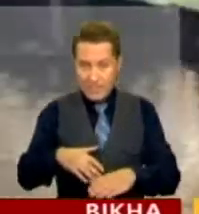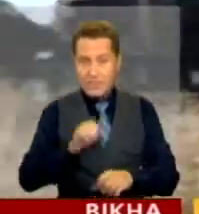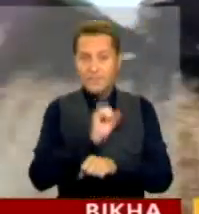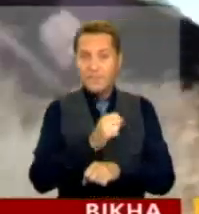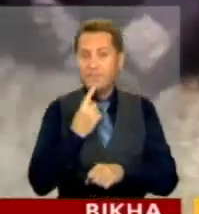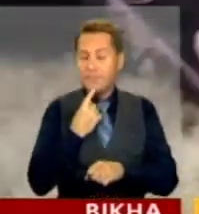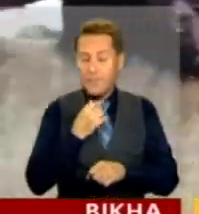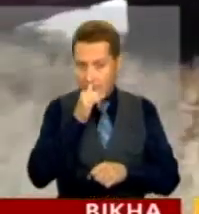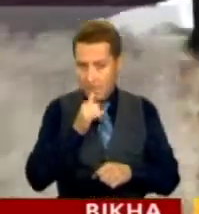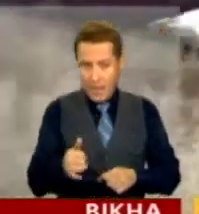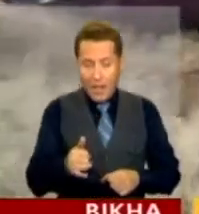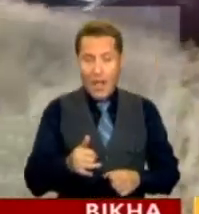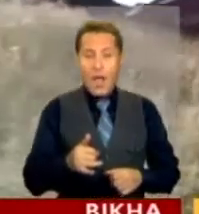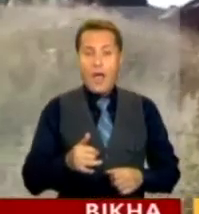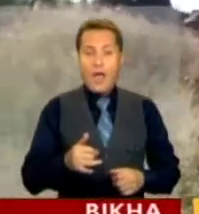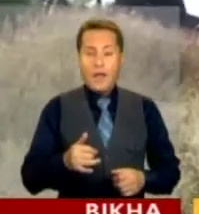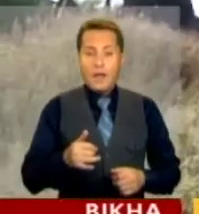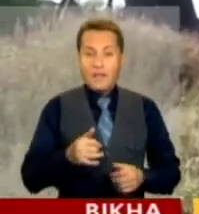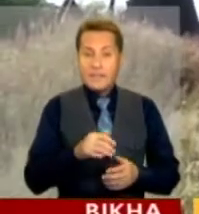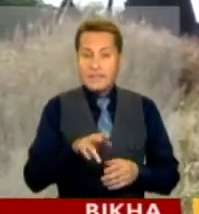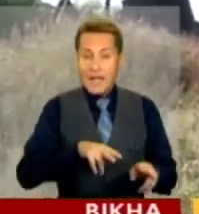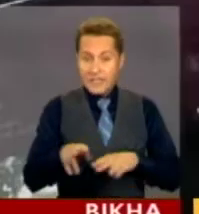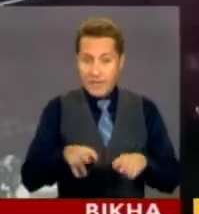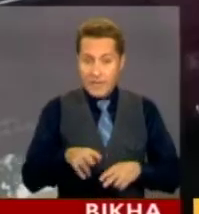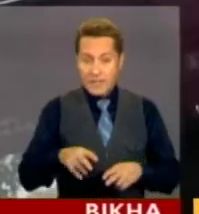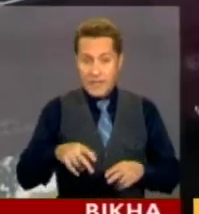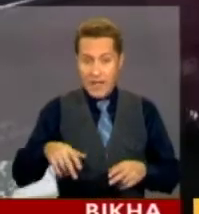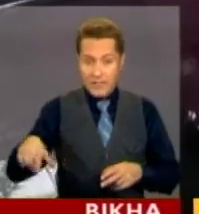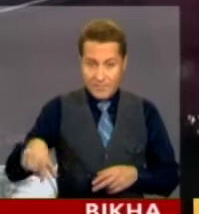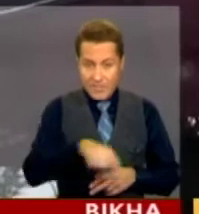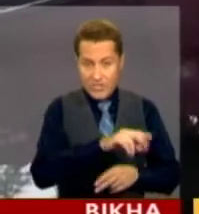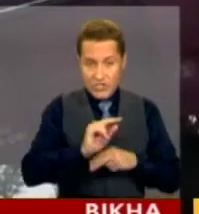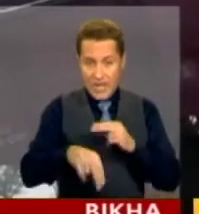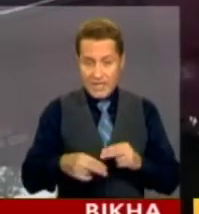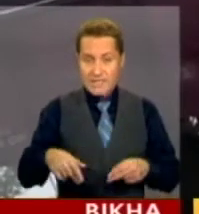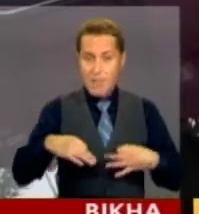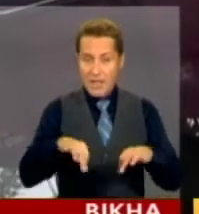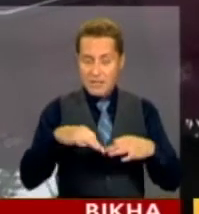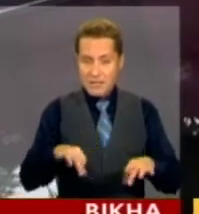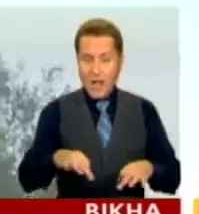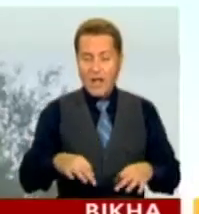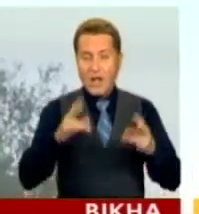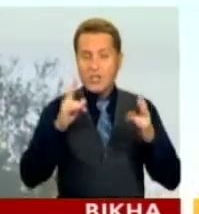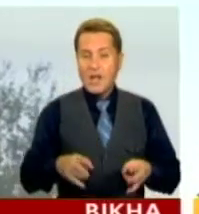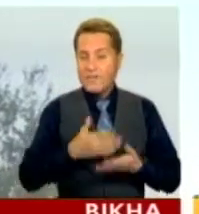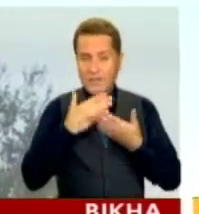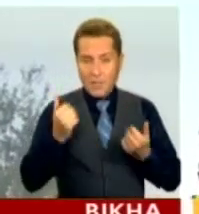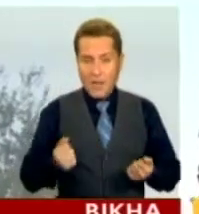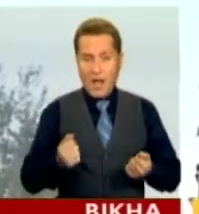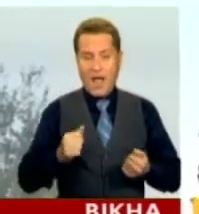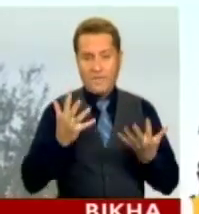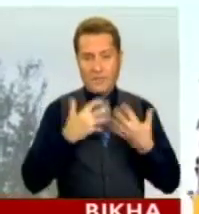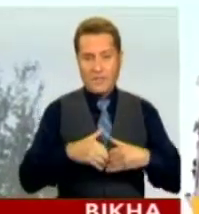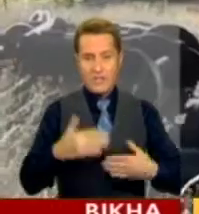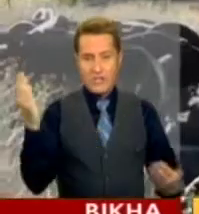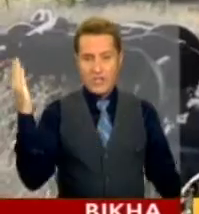марними. Залізнична гілка, якою вони рухалися, перетинається з місцевою автомагістраллю. Жертв вдалося уникнути лише завдяки автоматичному